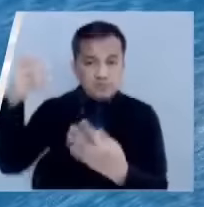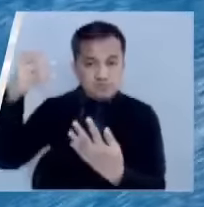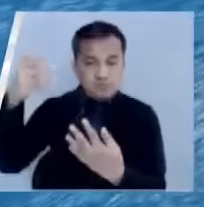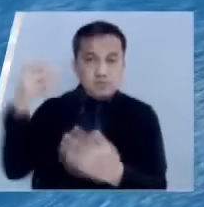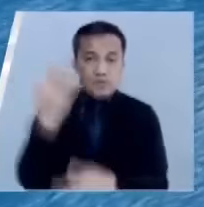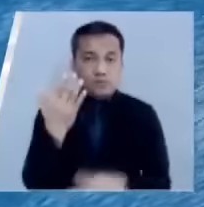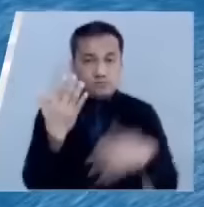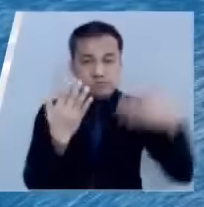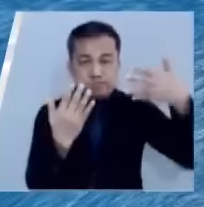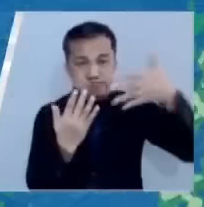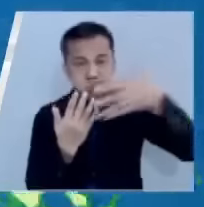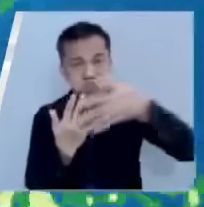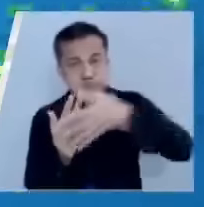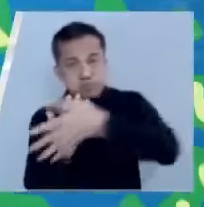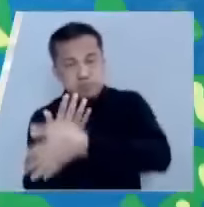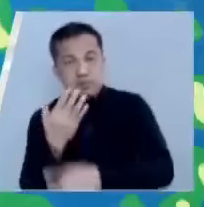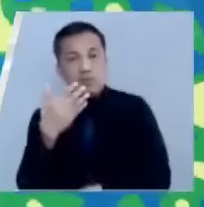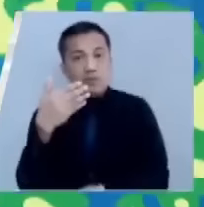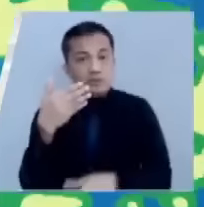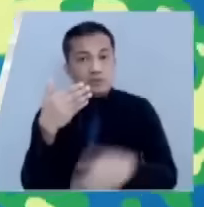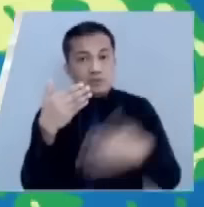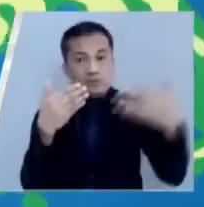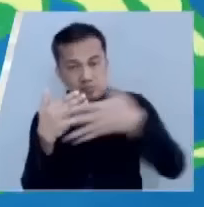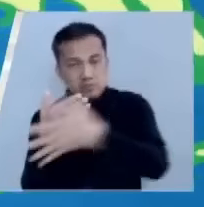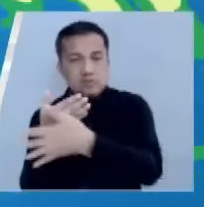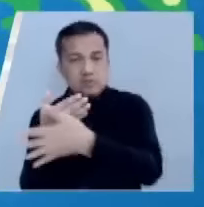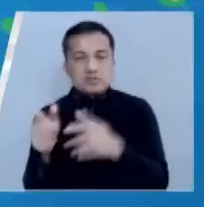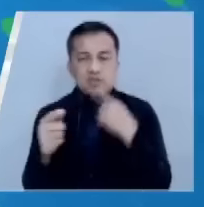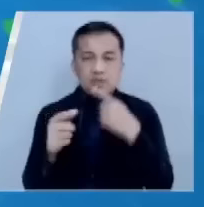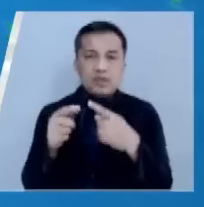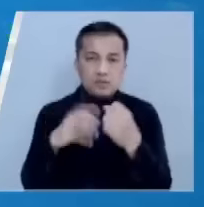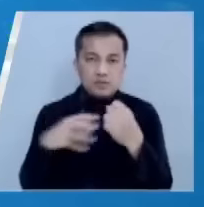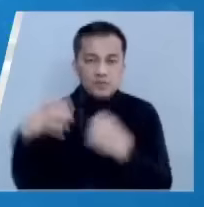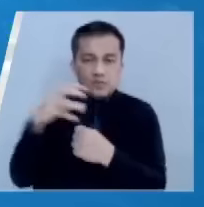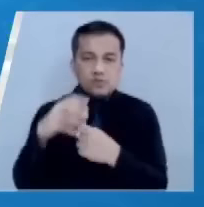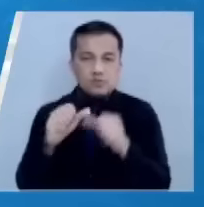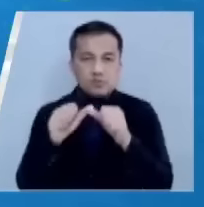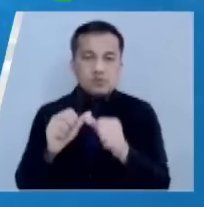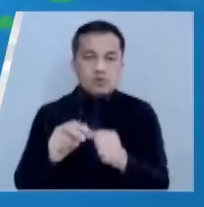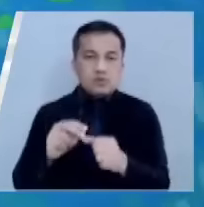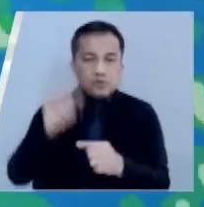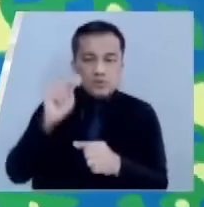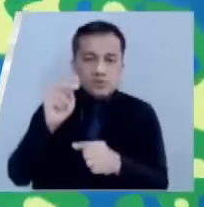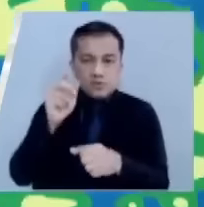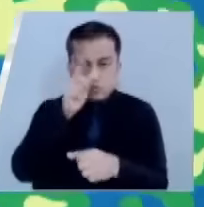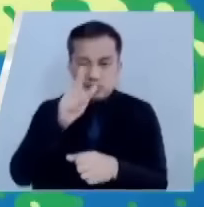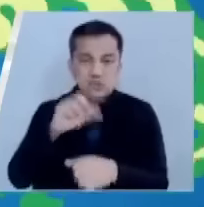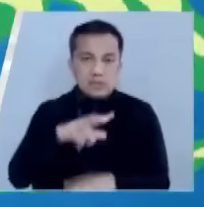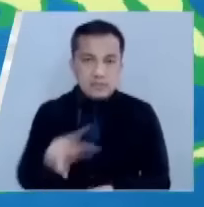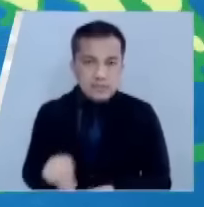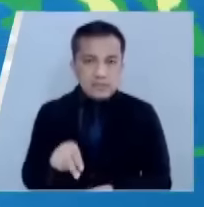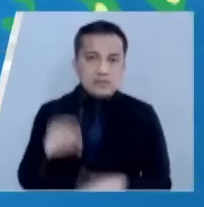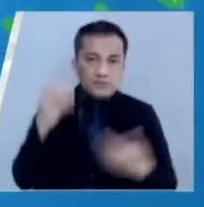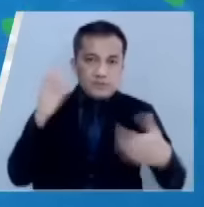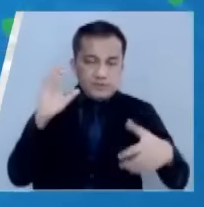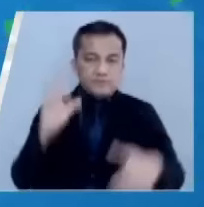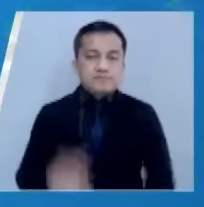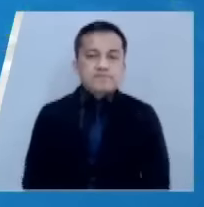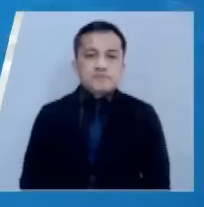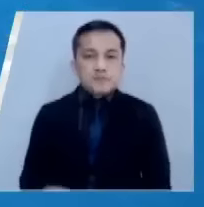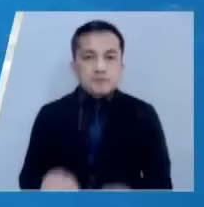Luzon. Base sa datos ng Metro Weather, magpapatuloy ang maulang panahon sa Northern Luzon, lalo sa Cagayan Valley at Cordillera. Maging